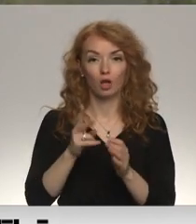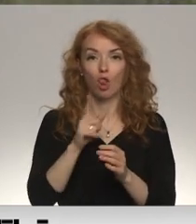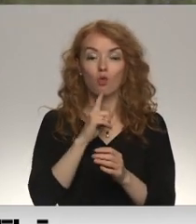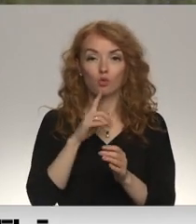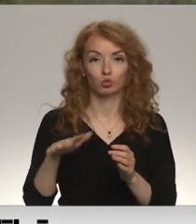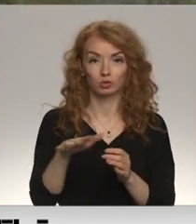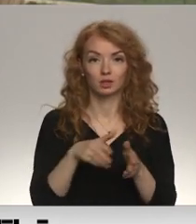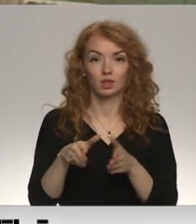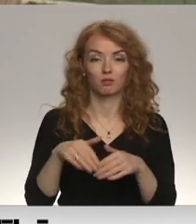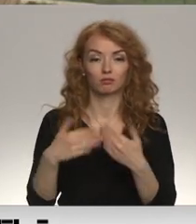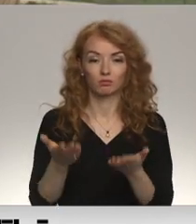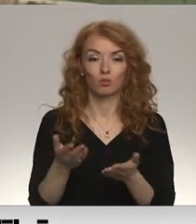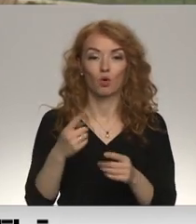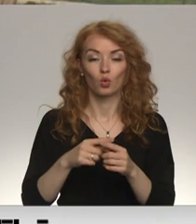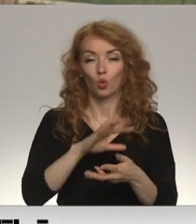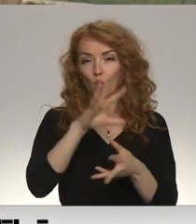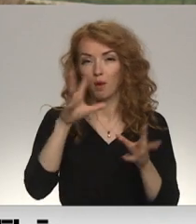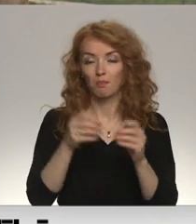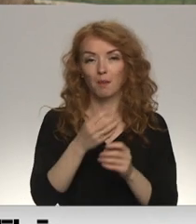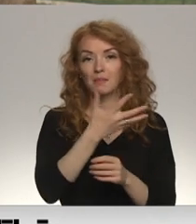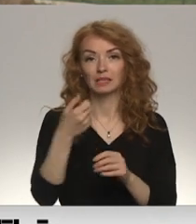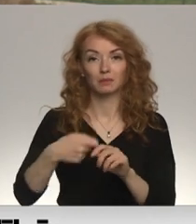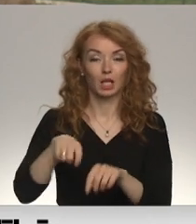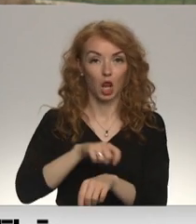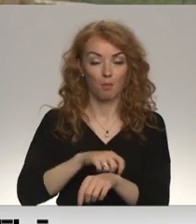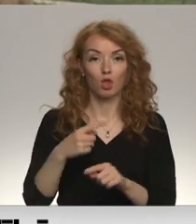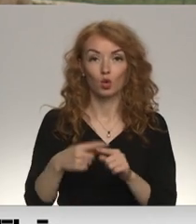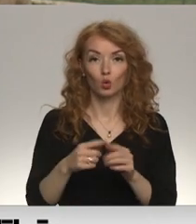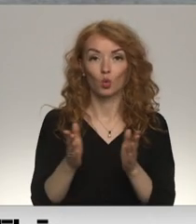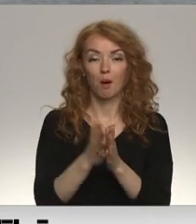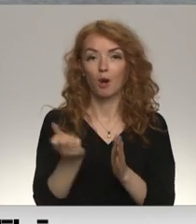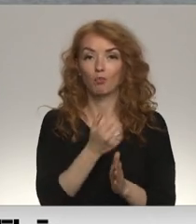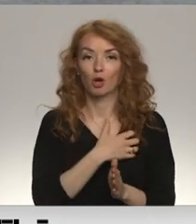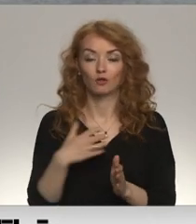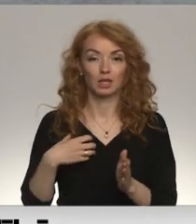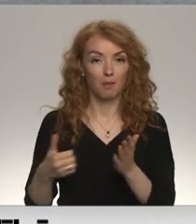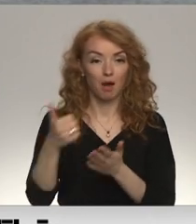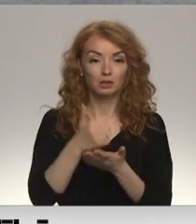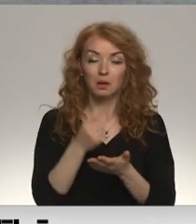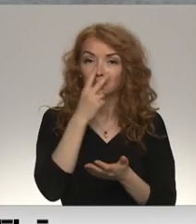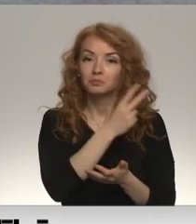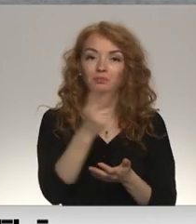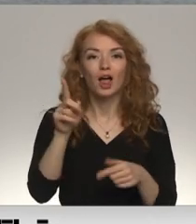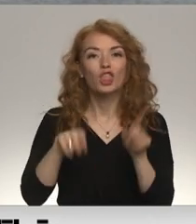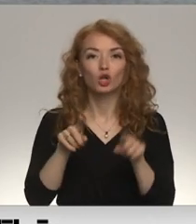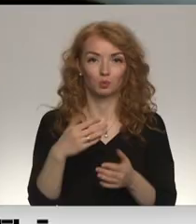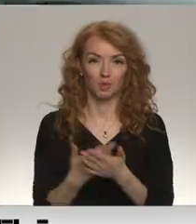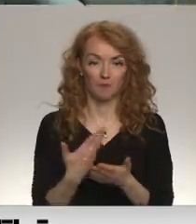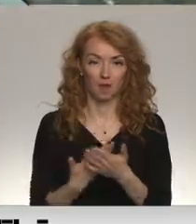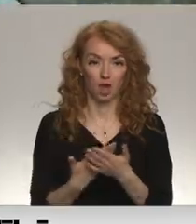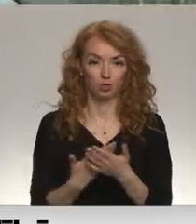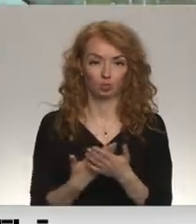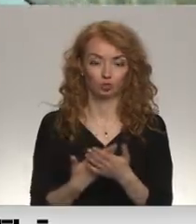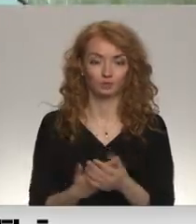varētu nodot ceļus ar kopgarumu aptuveni 500 kilometri. Kopā ar pašvaldības pārstāvi aplūkojam vien dažus piemērus.